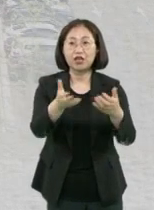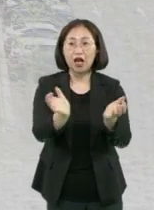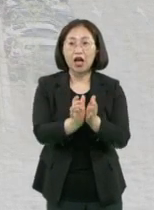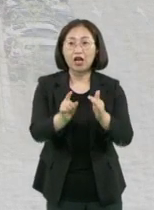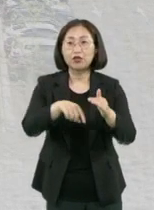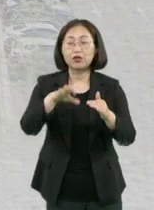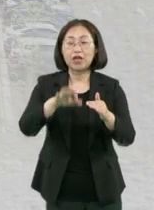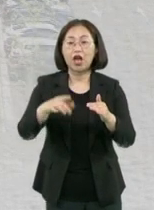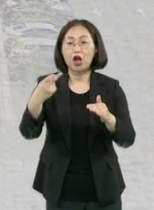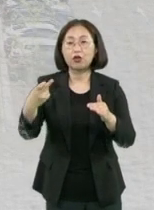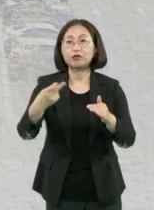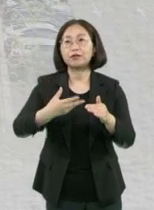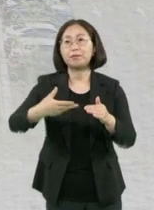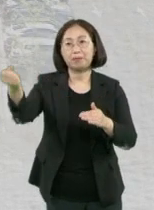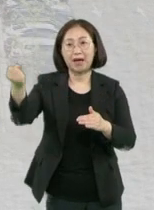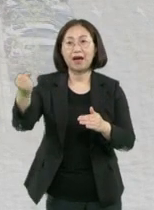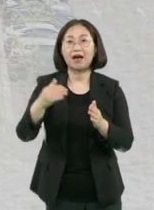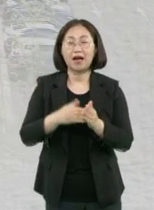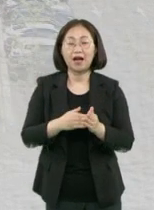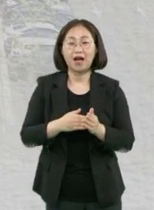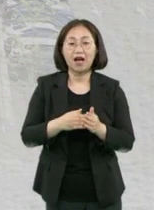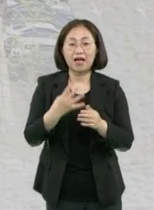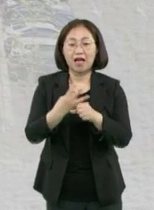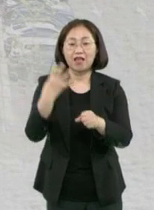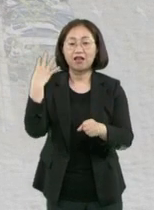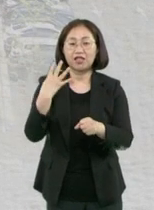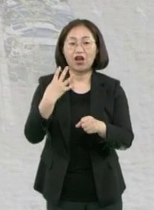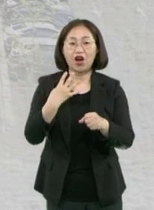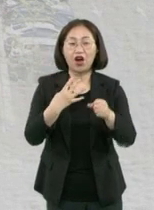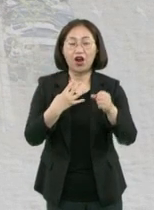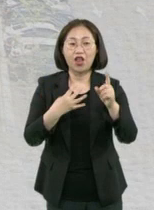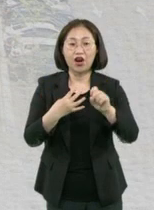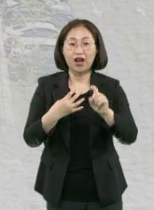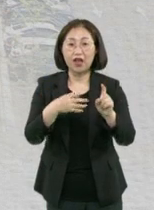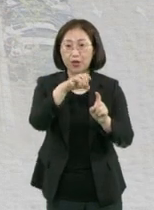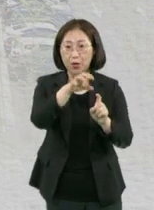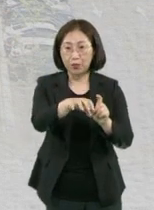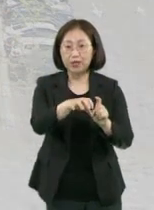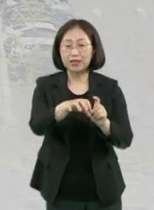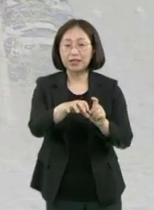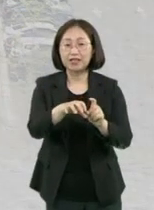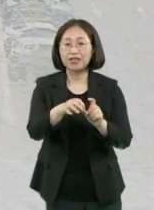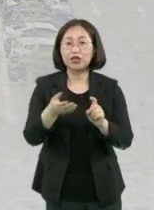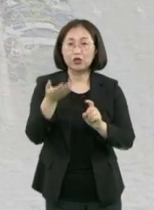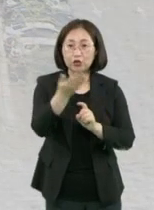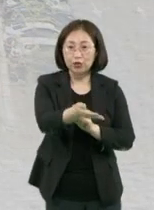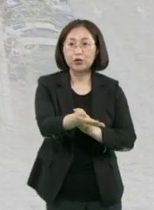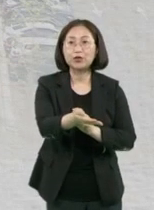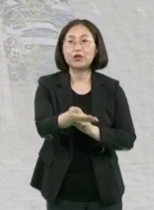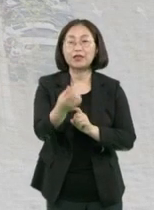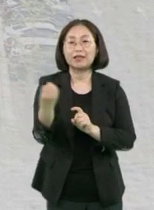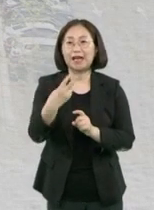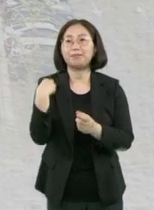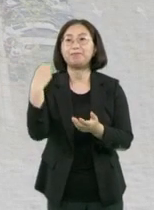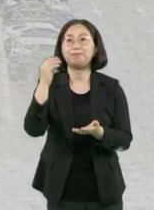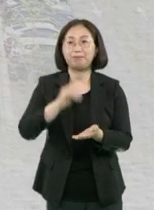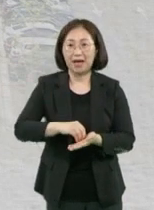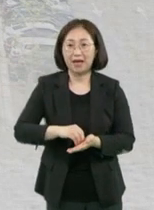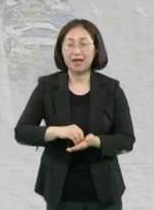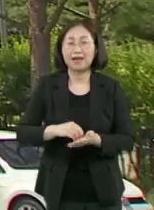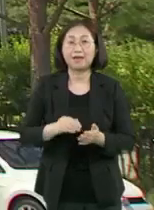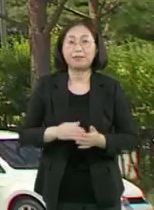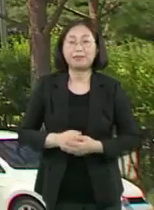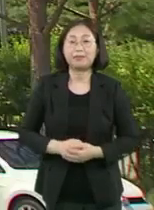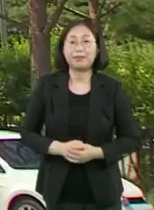가운데 12곳을 싹쓸이하며 4년 전 11곳을 민주당에 내준 뼈아픈 패배를 완벽하게